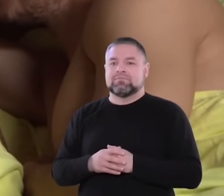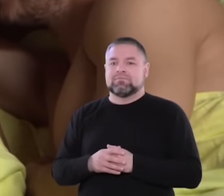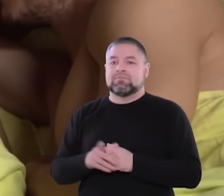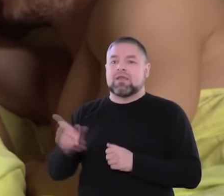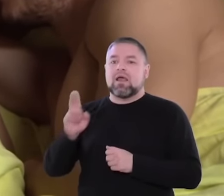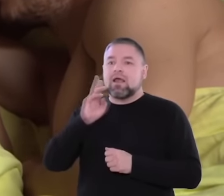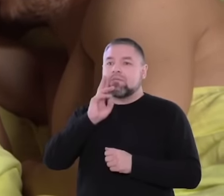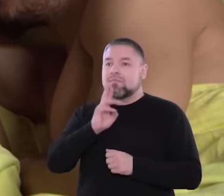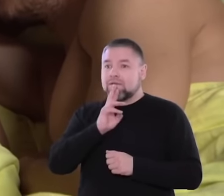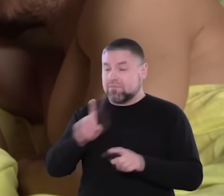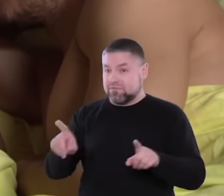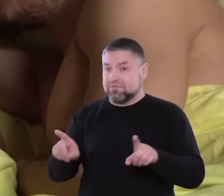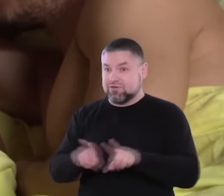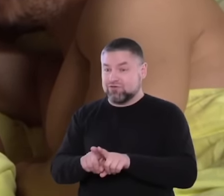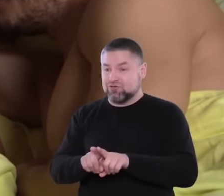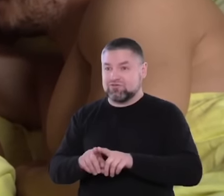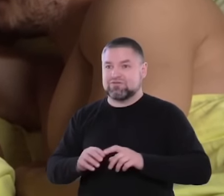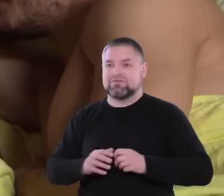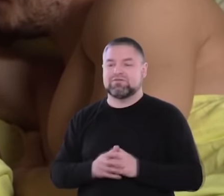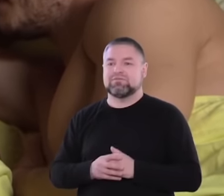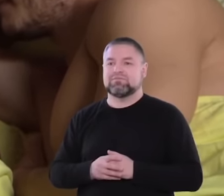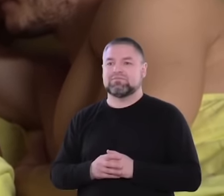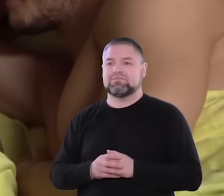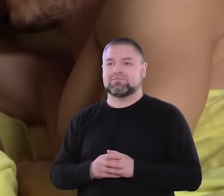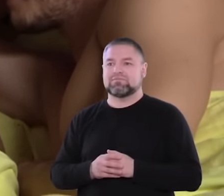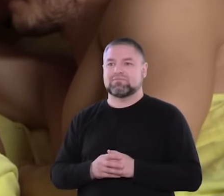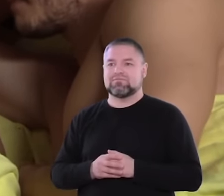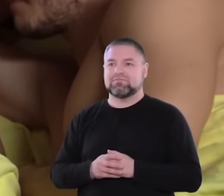No a mama? Mama też?